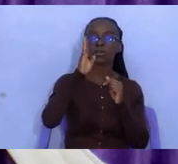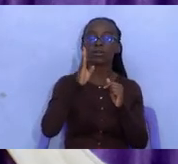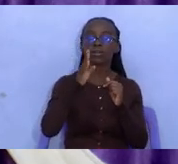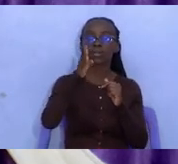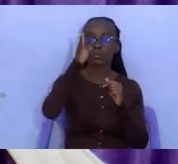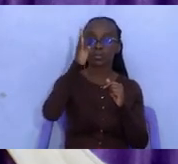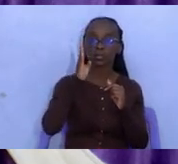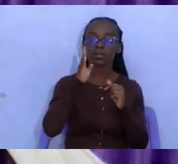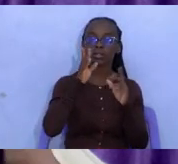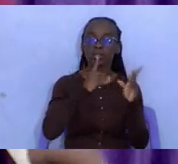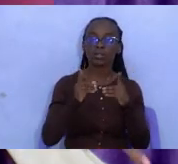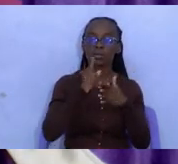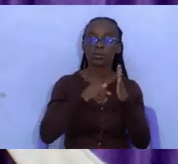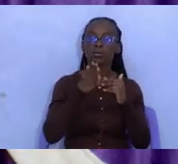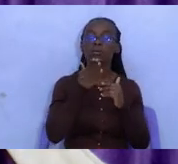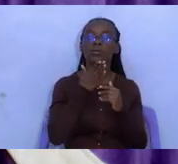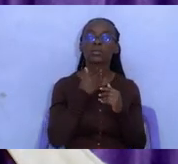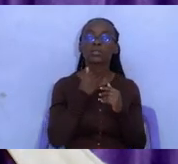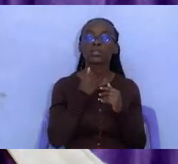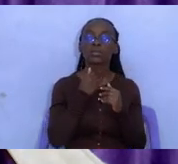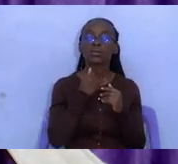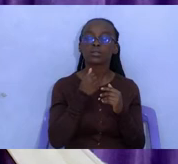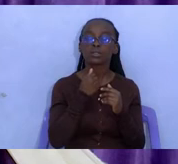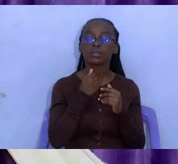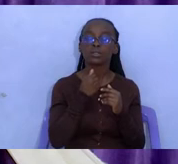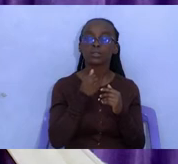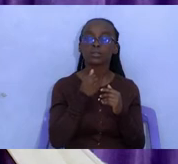Mungu alimfanikisha